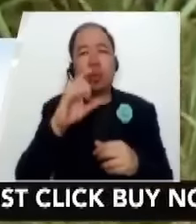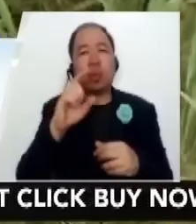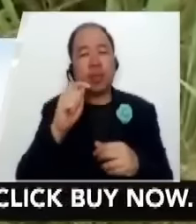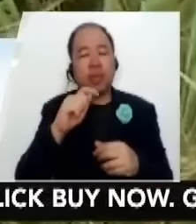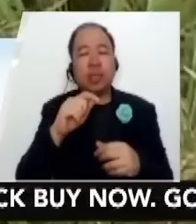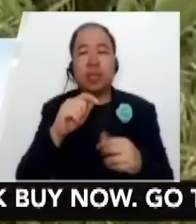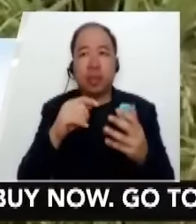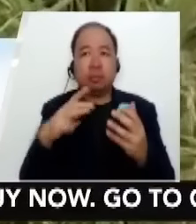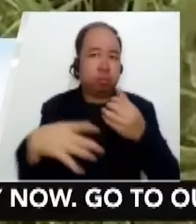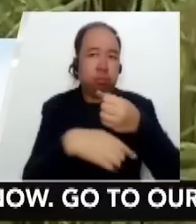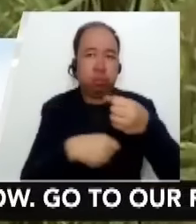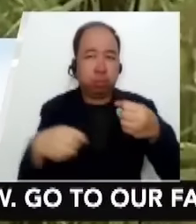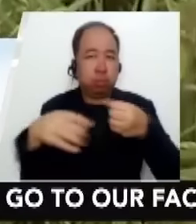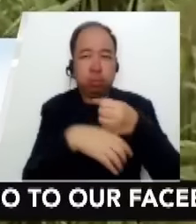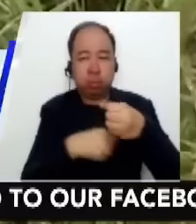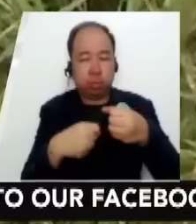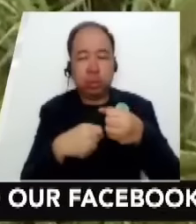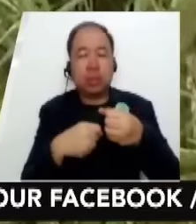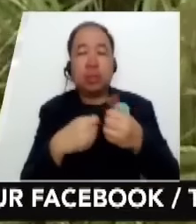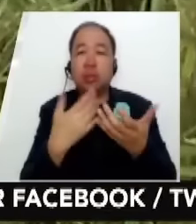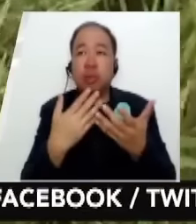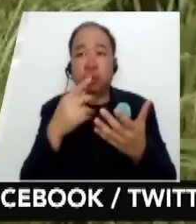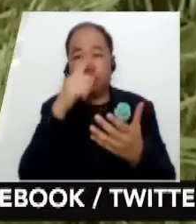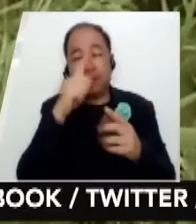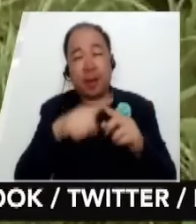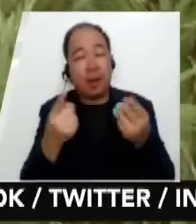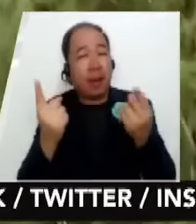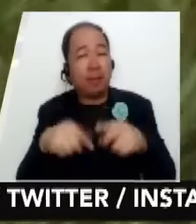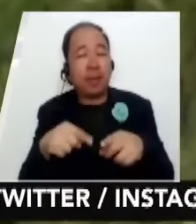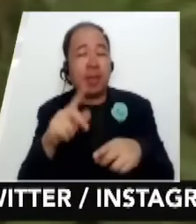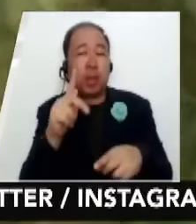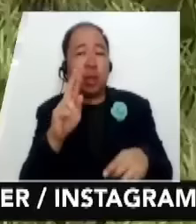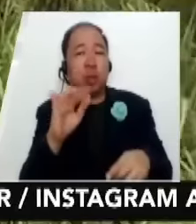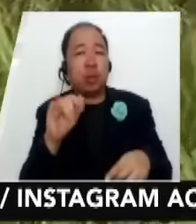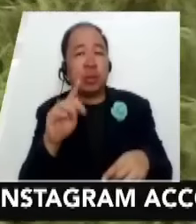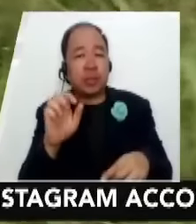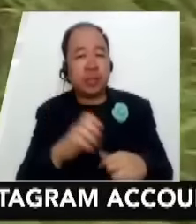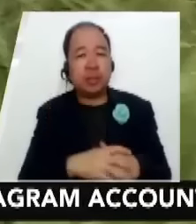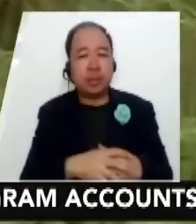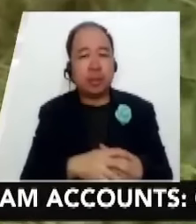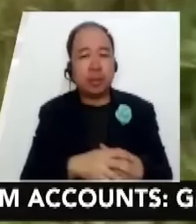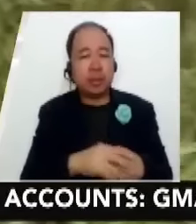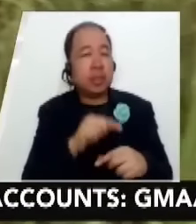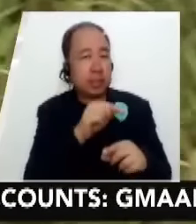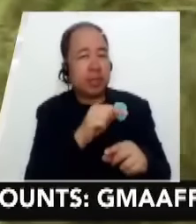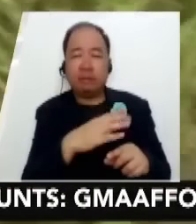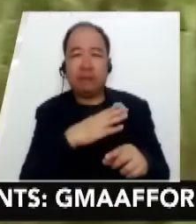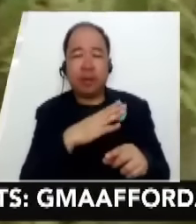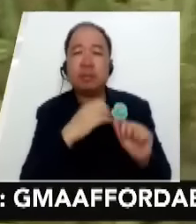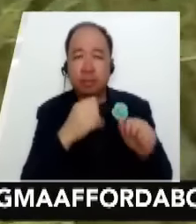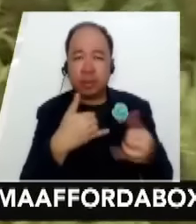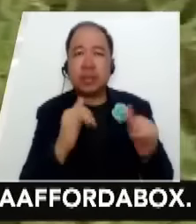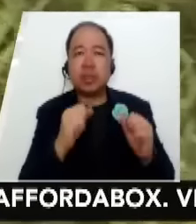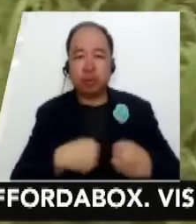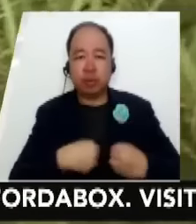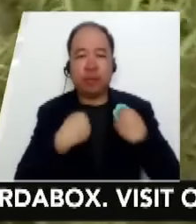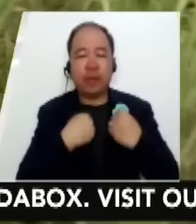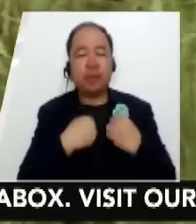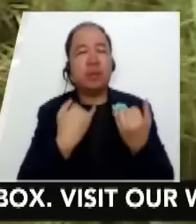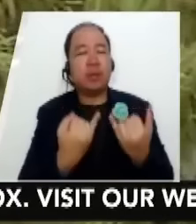Pag mahaba na yan, hindi na pwede. Ito po pwede pa to yung ganito. Tatlong ektarya, kalahating ektarya. Kalahati nung